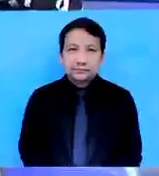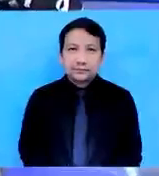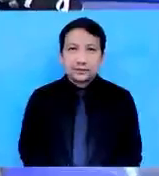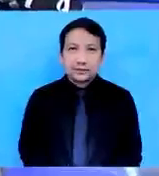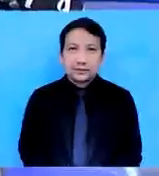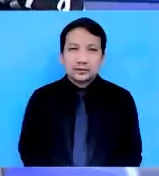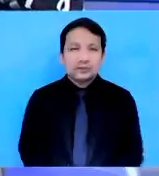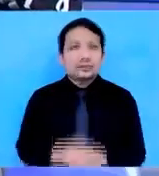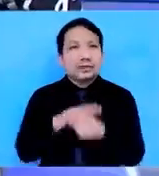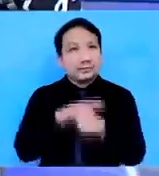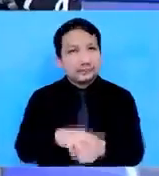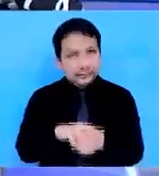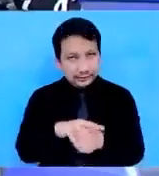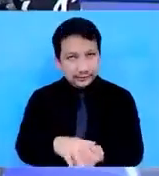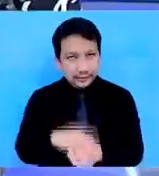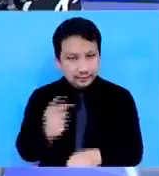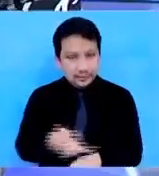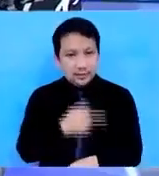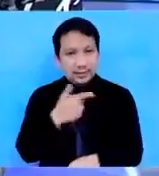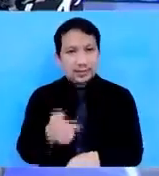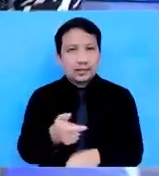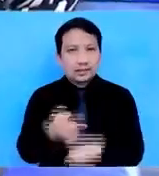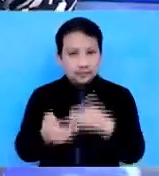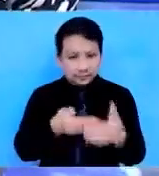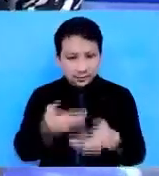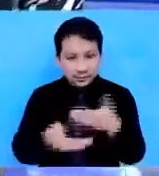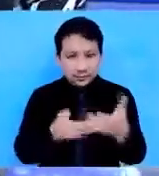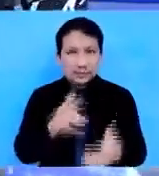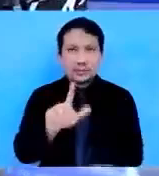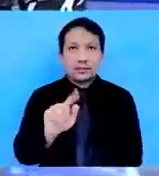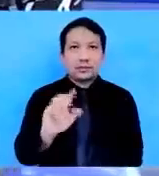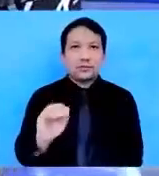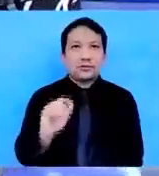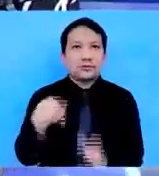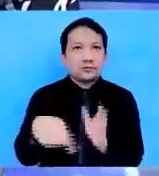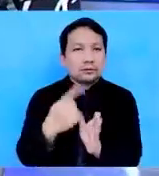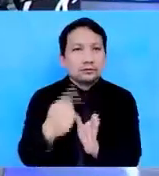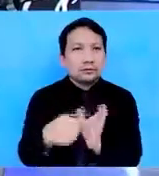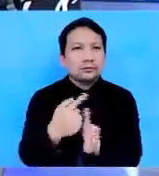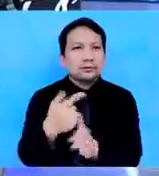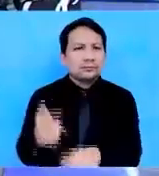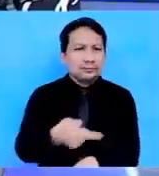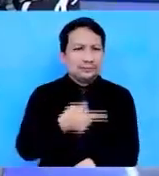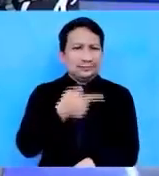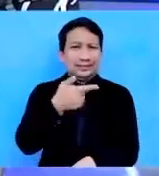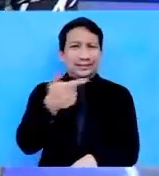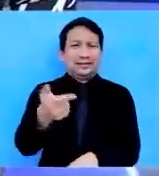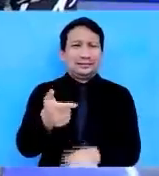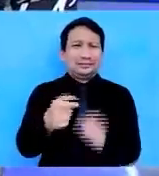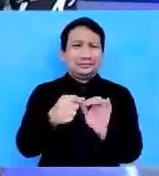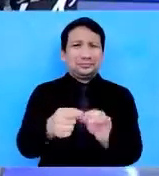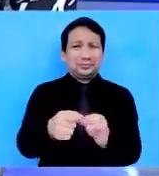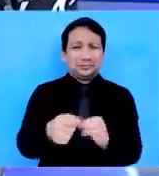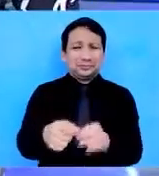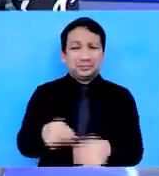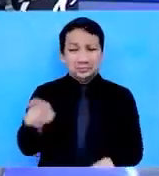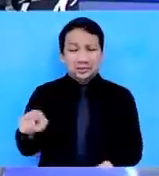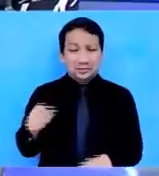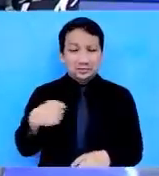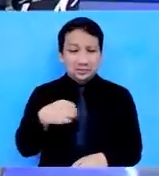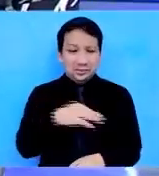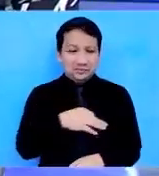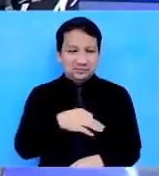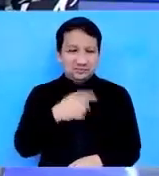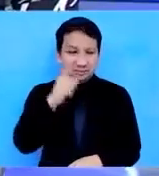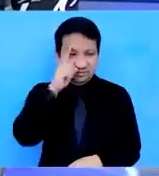Nakaka-stress na nga ang tagal ng mga transaksyon sa LTO kung minsan natatapat pa sa mga masusungit na empleyado. Ang